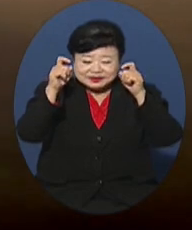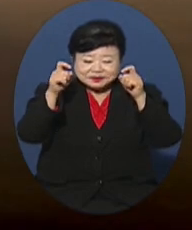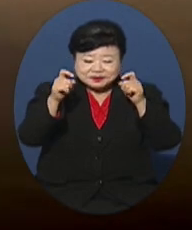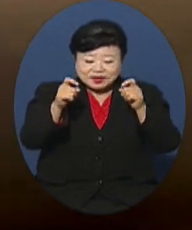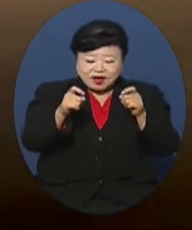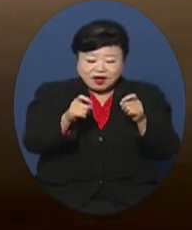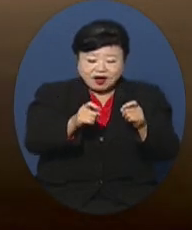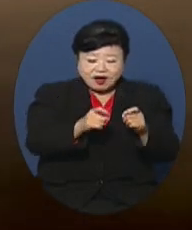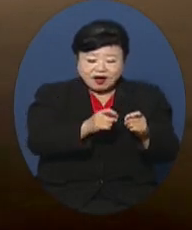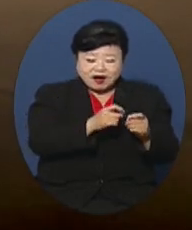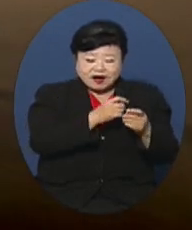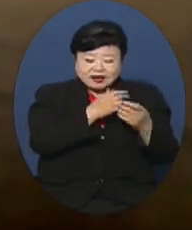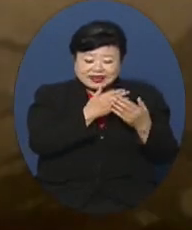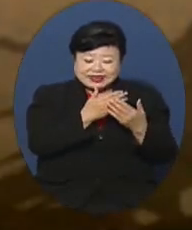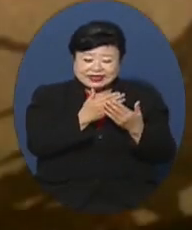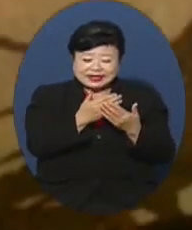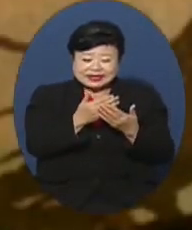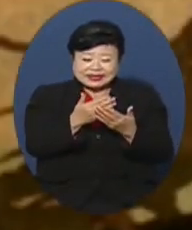하나님